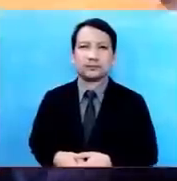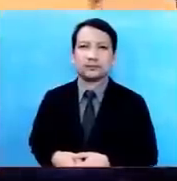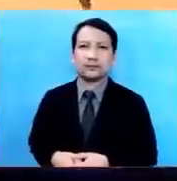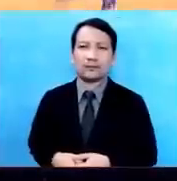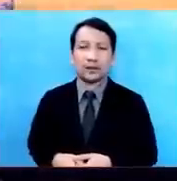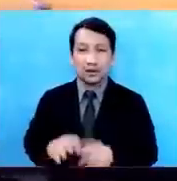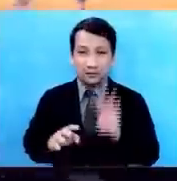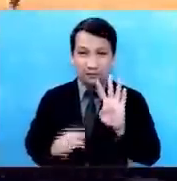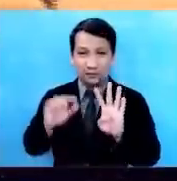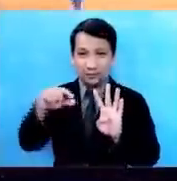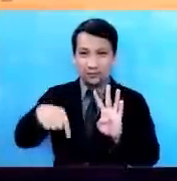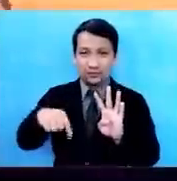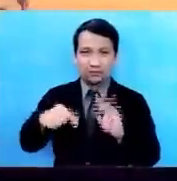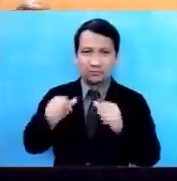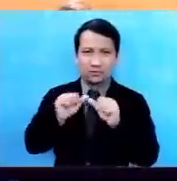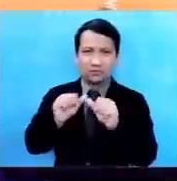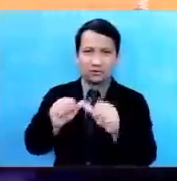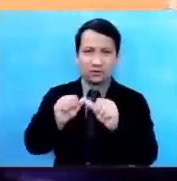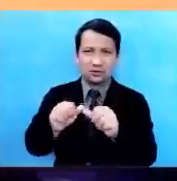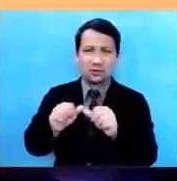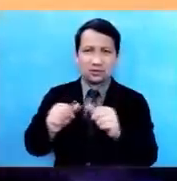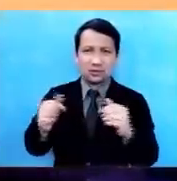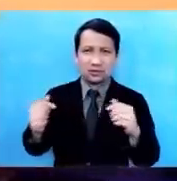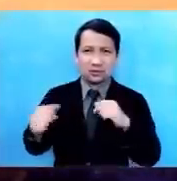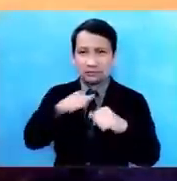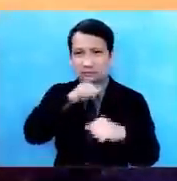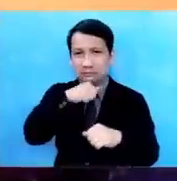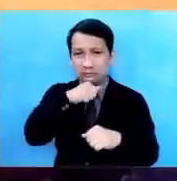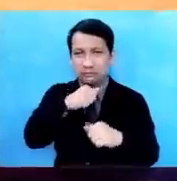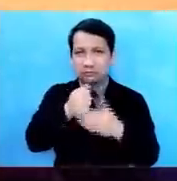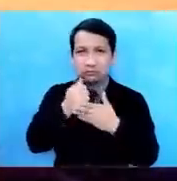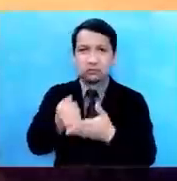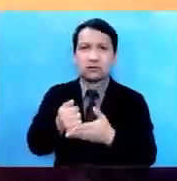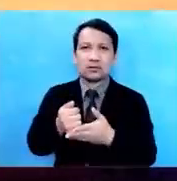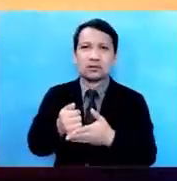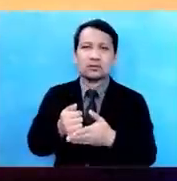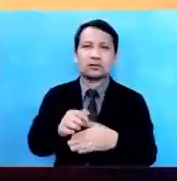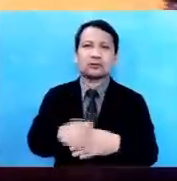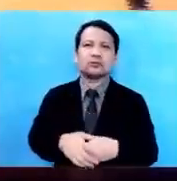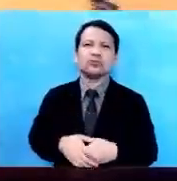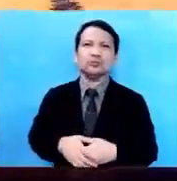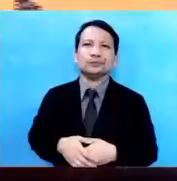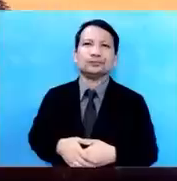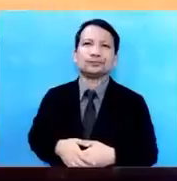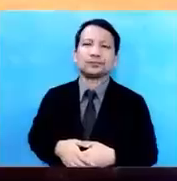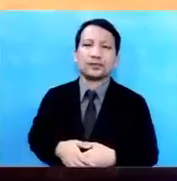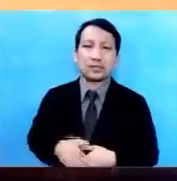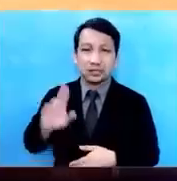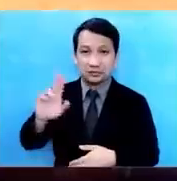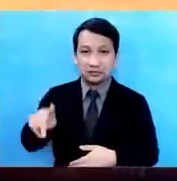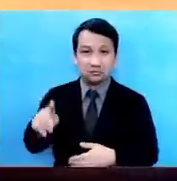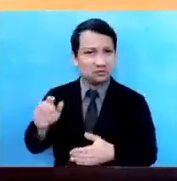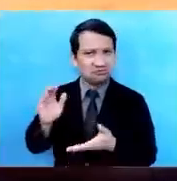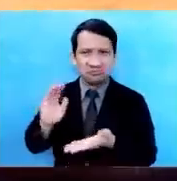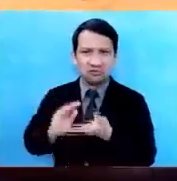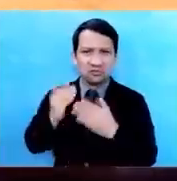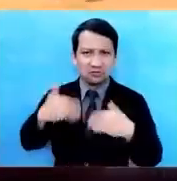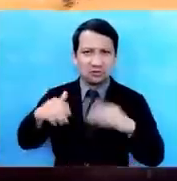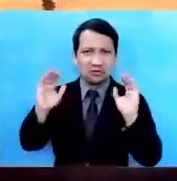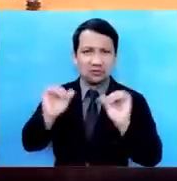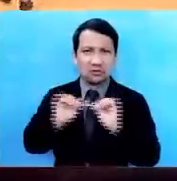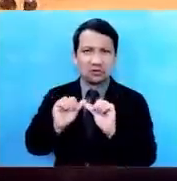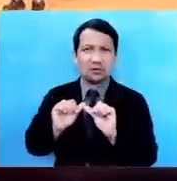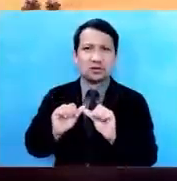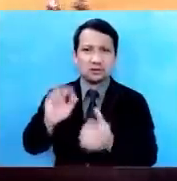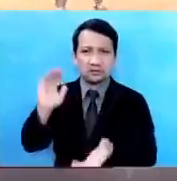fourth quarter, patuloy na sumasagot ang Ateneo sa tulong ng kanilang big men. Pero hindi pa rin sumuko ang UP at unti-unting